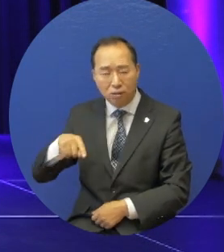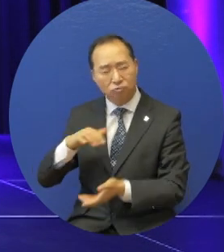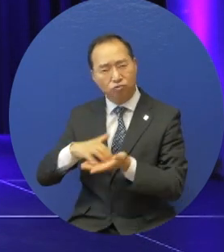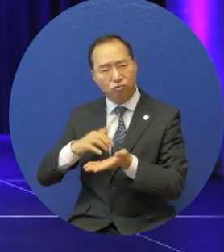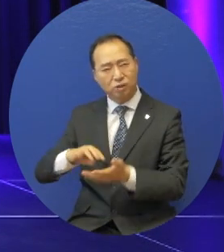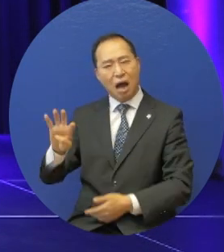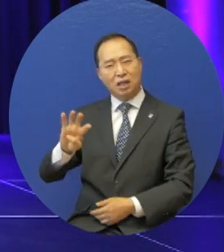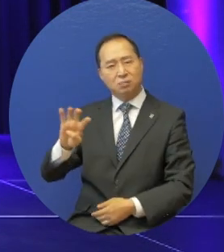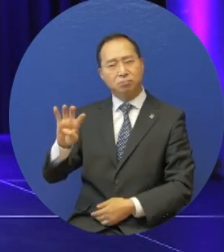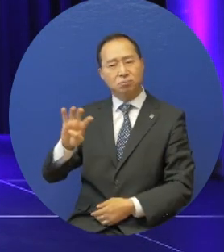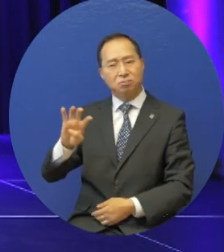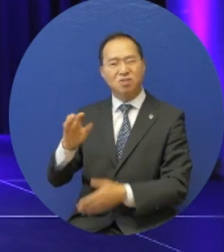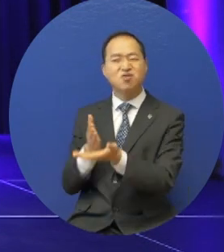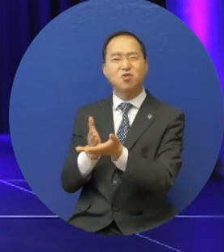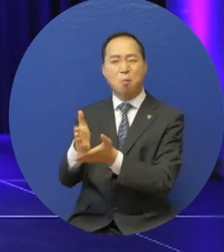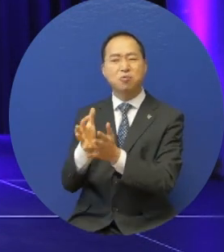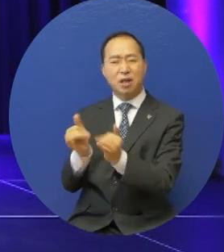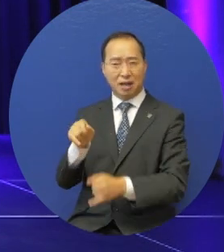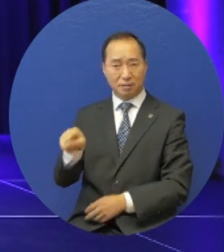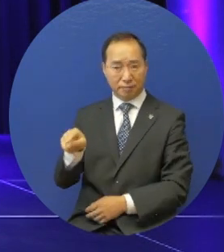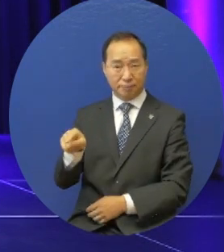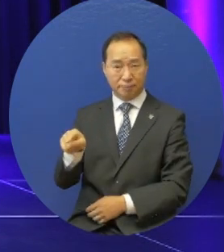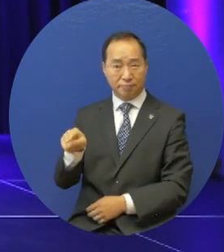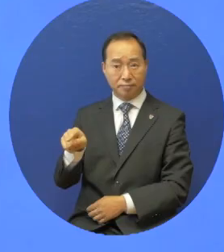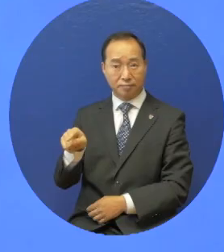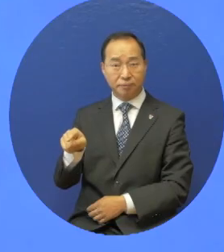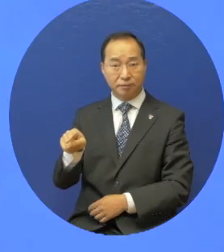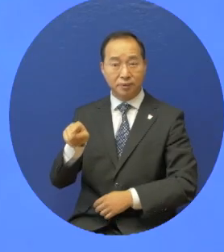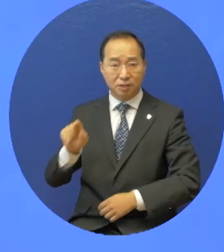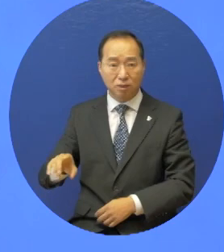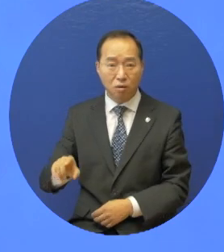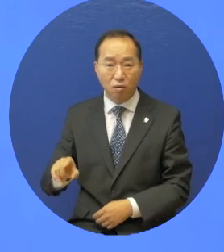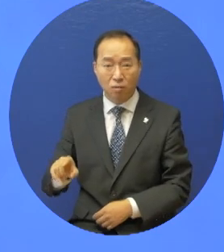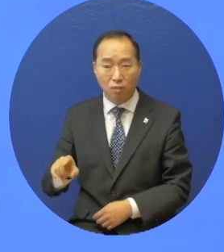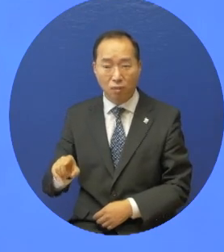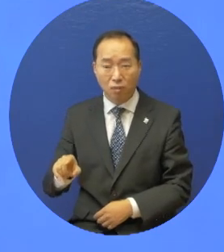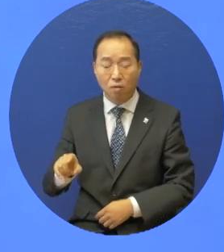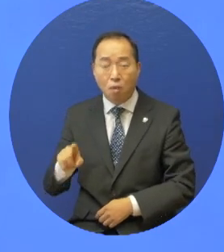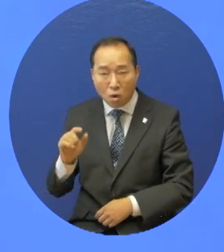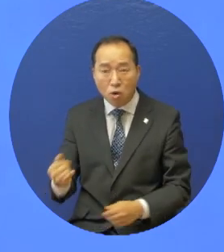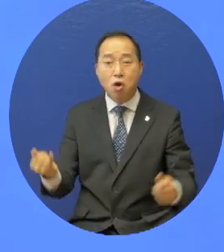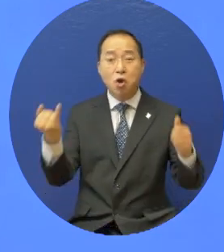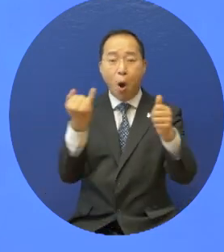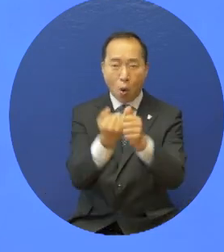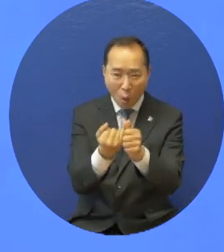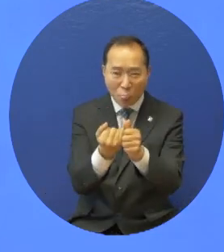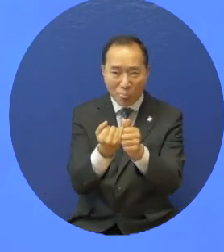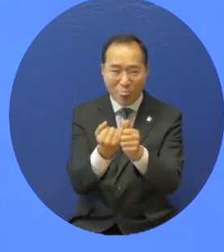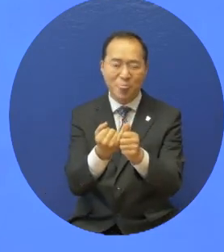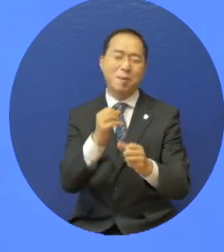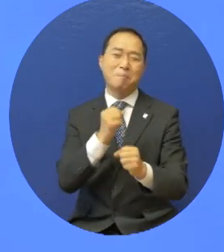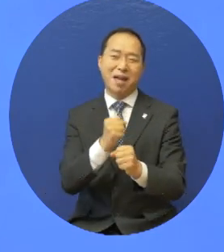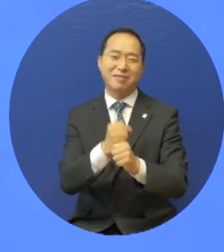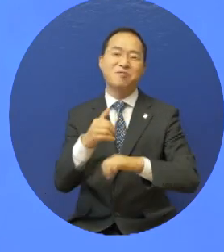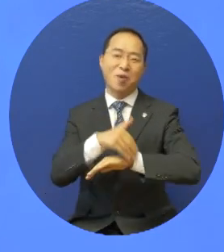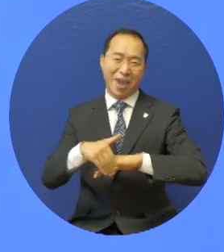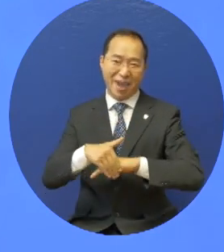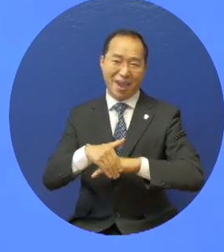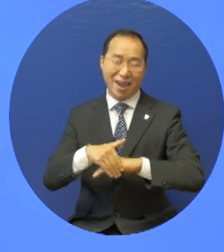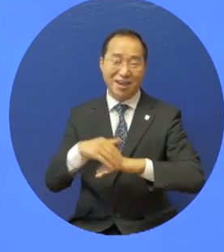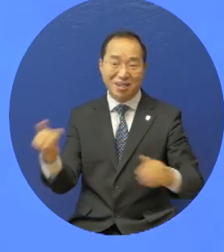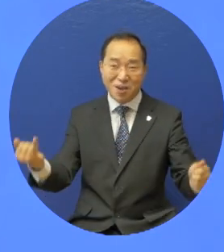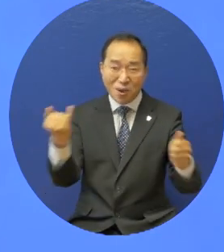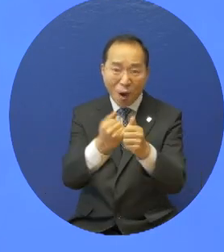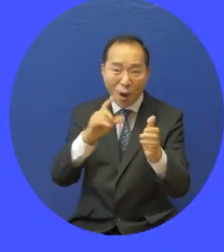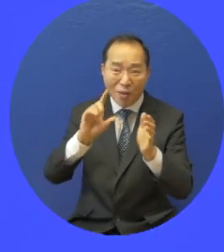결혼식 이벤트 때 신부 도우미라고 할까요? 아니면 뭐 이렇게 메이크업 아티스트라고 할까요? 뭐 이 등등의 일들을 전부 다 겸했던